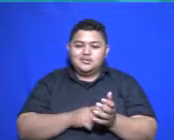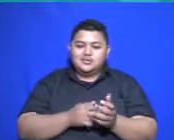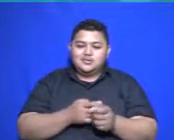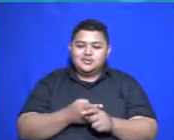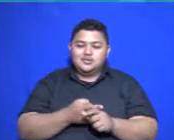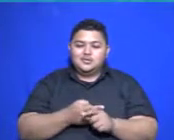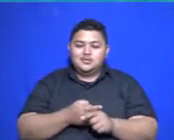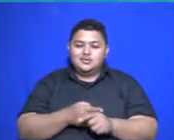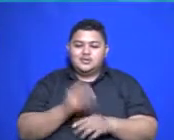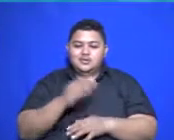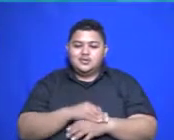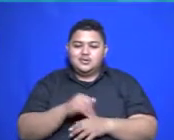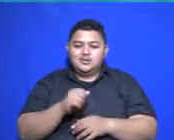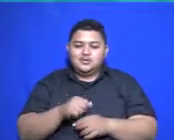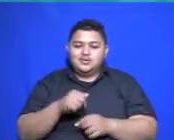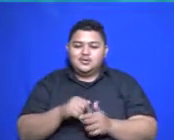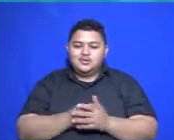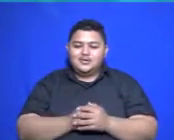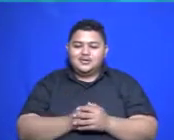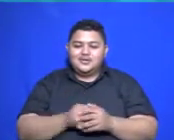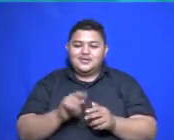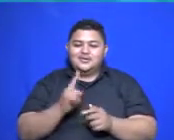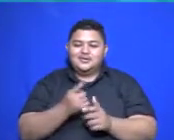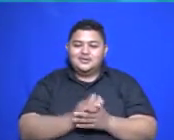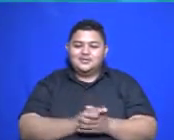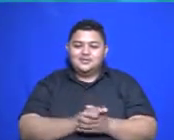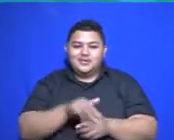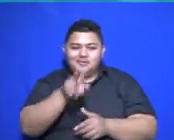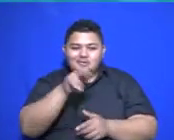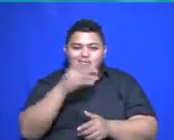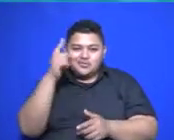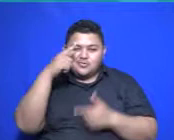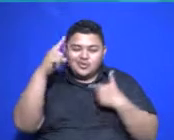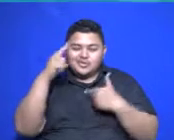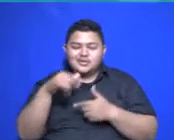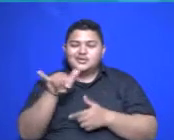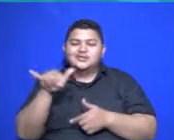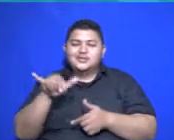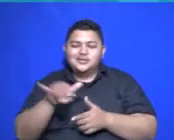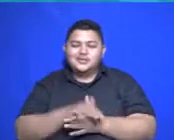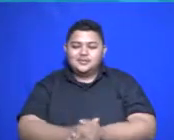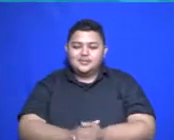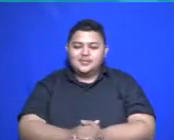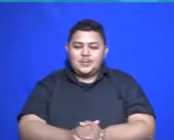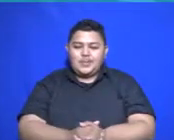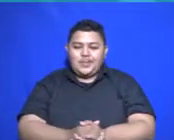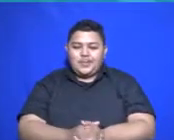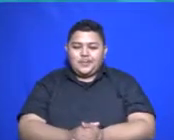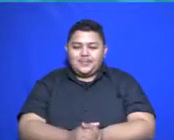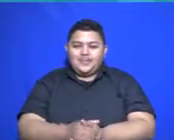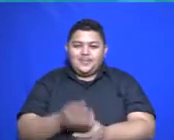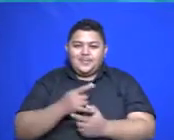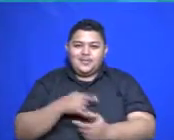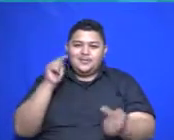kali datang, panitia boleh kasih hadiah gitu ya. Soalnya kayak ini butuh waktu dan perhatian khusus gitu sampai